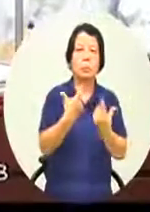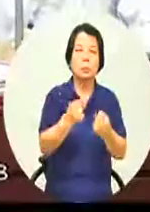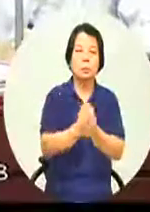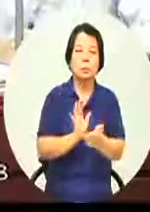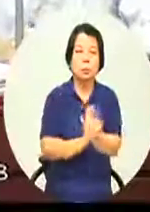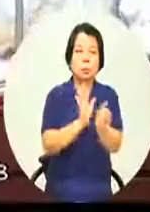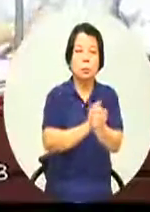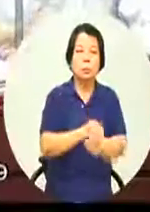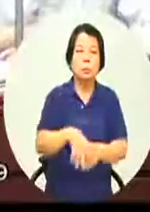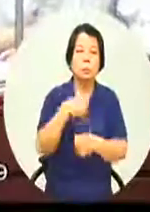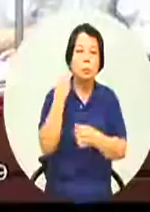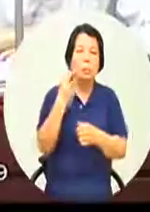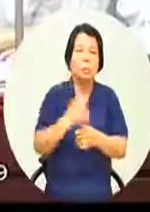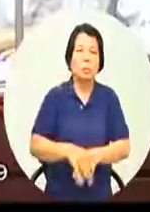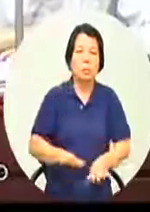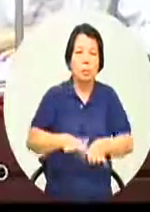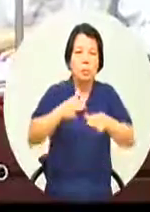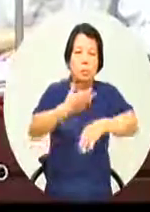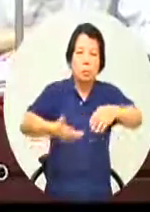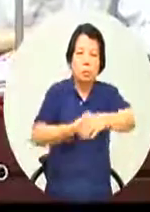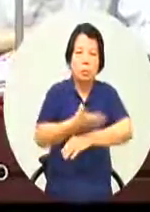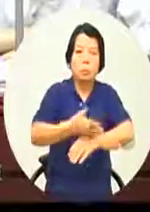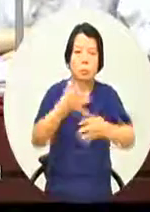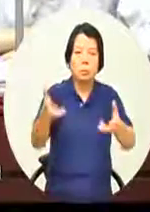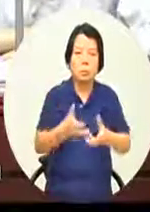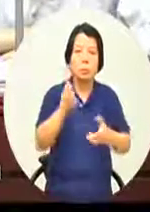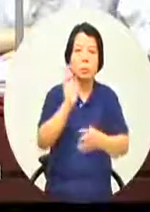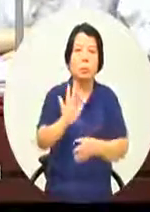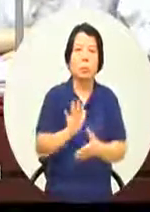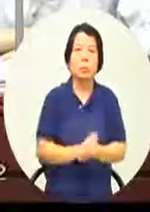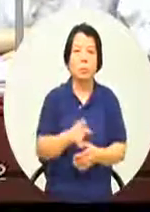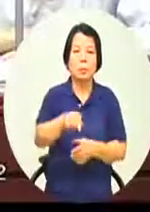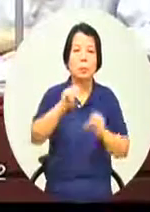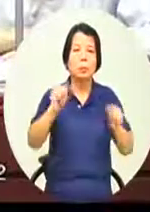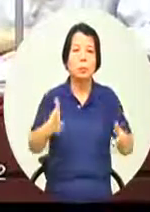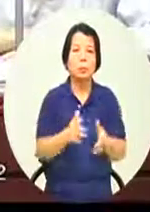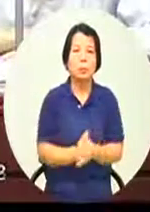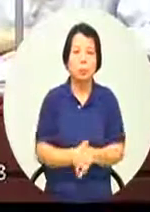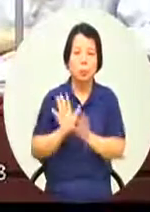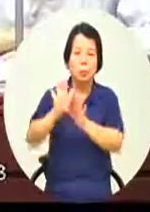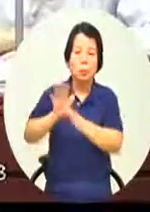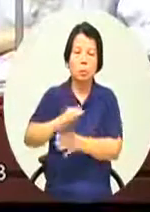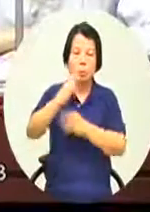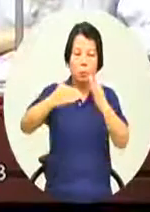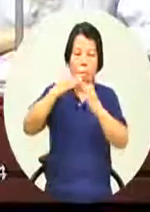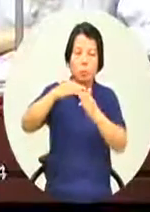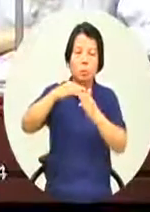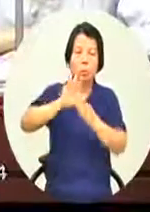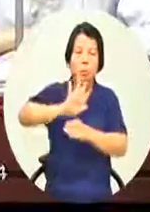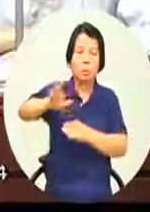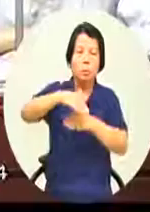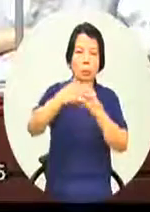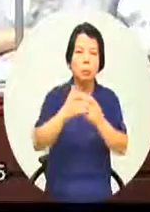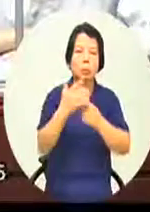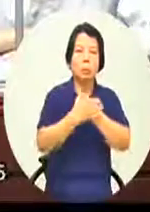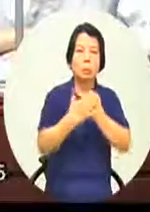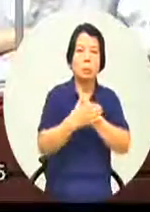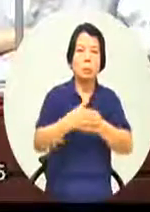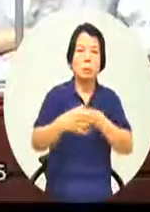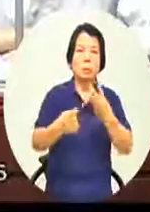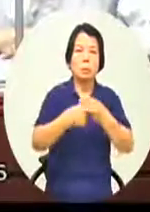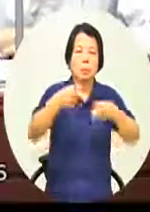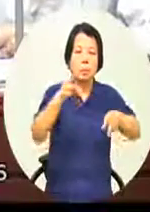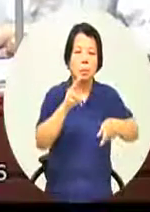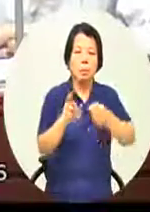新的滞洪池，但是还不是，但是它不是，它是属于学校用地的滞洪池，类似保业里，但是它不是